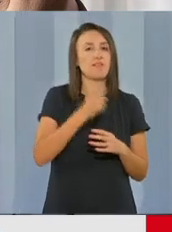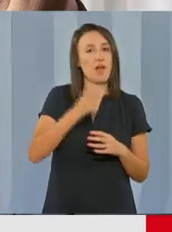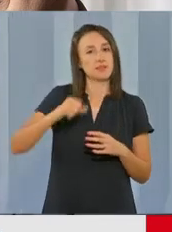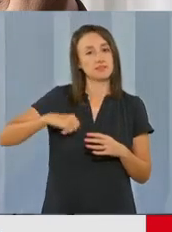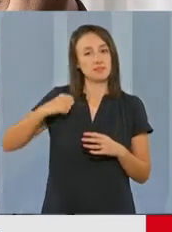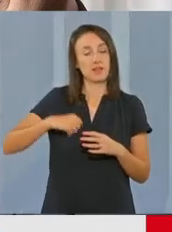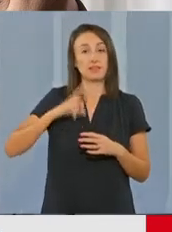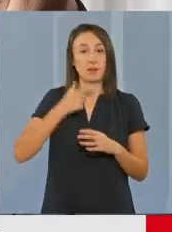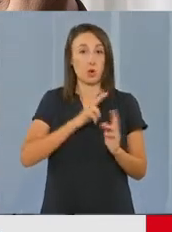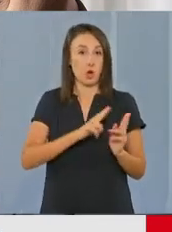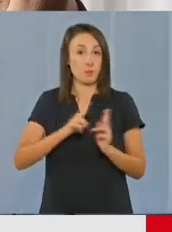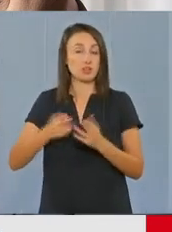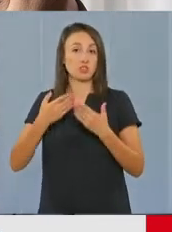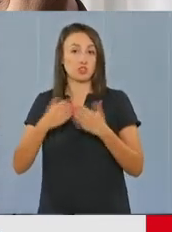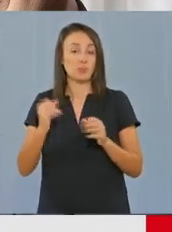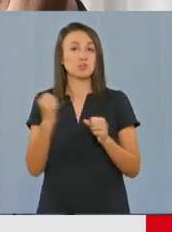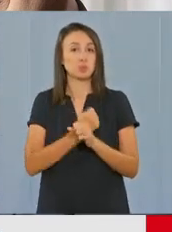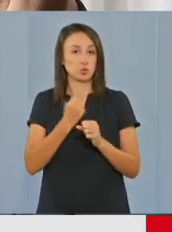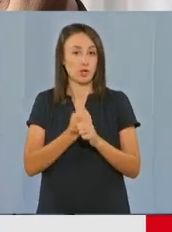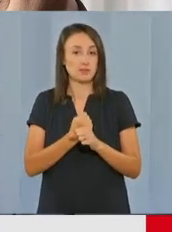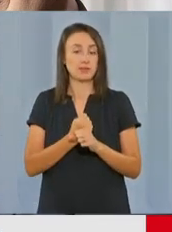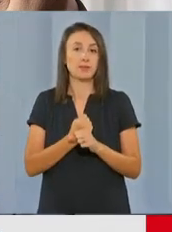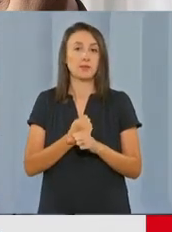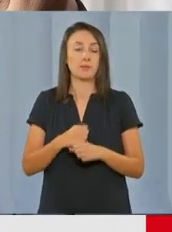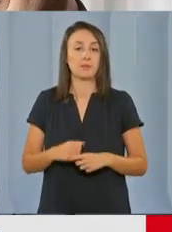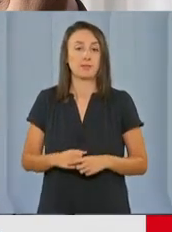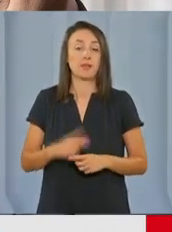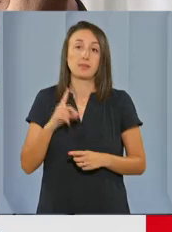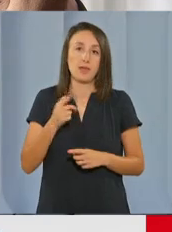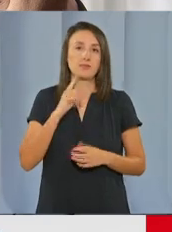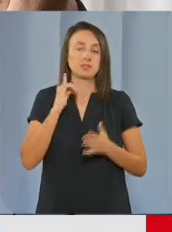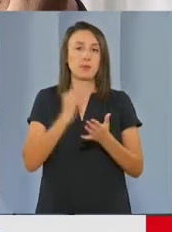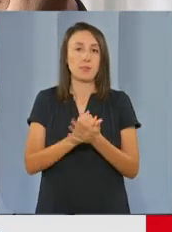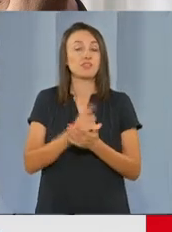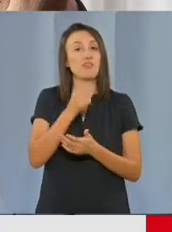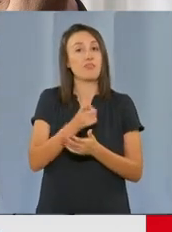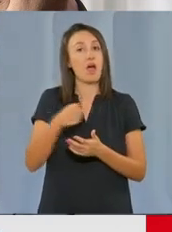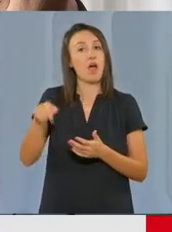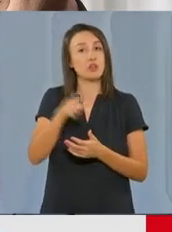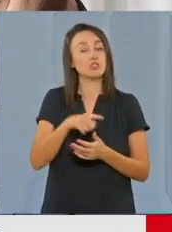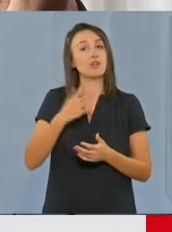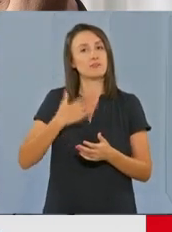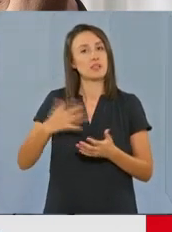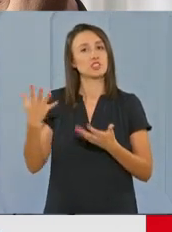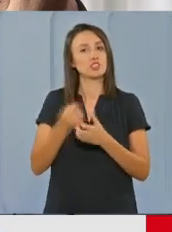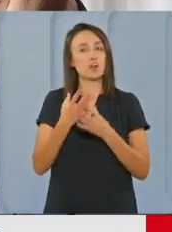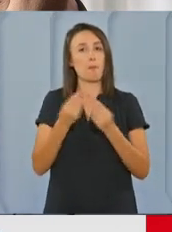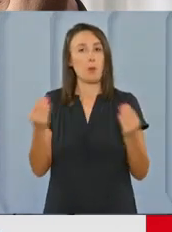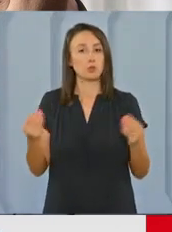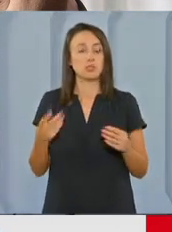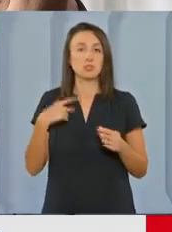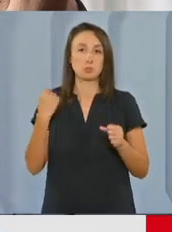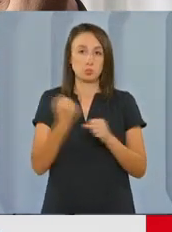tânăr trebuie în mod normal să înceapă să muncească. Pe de altă parte, da, aveți dreptate, fiecare dintre aceștia își dorește să câștige cât mai mult,